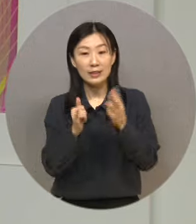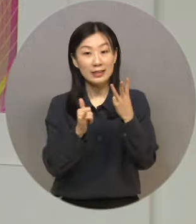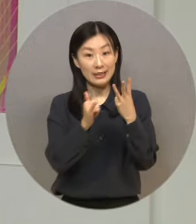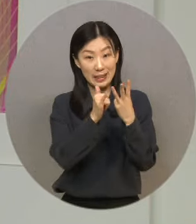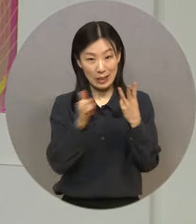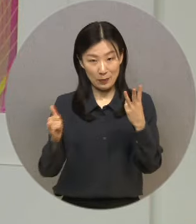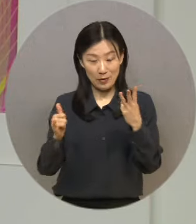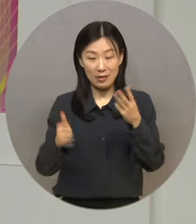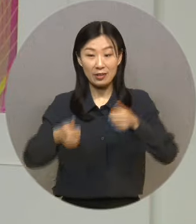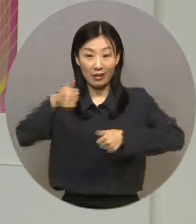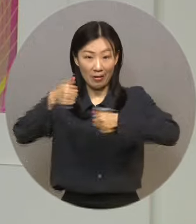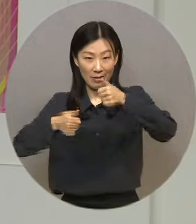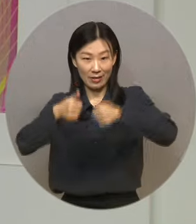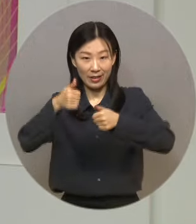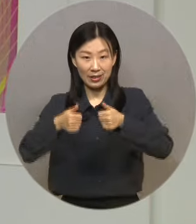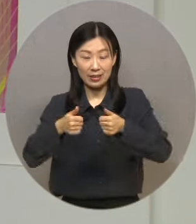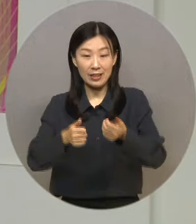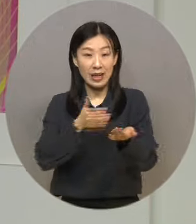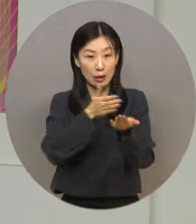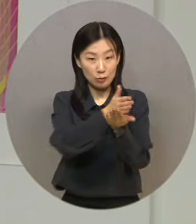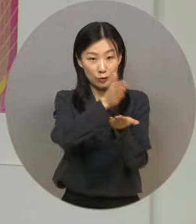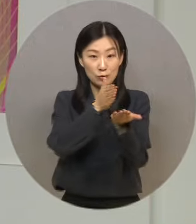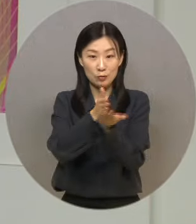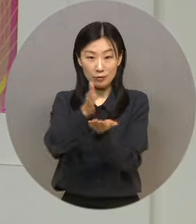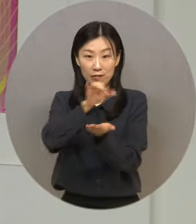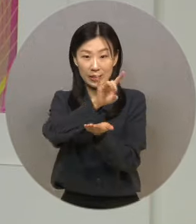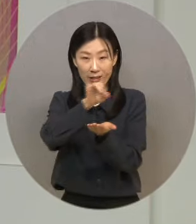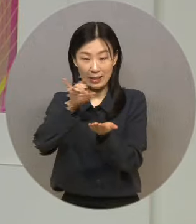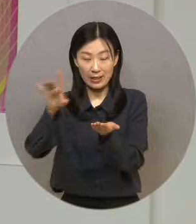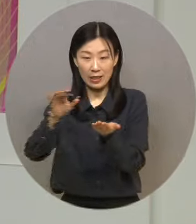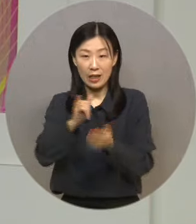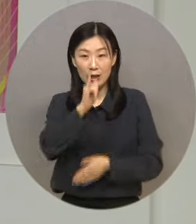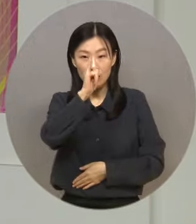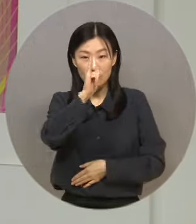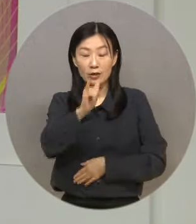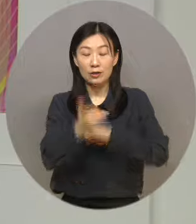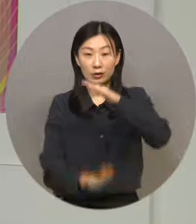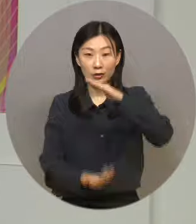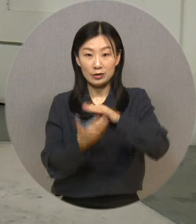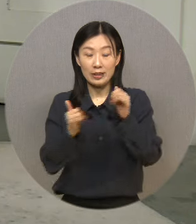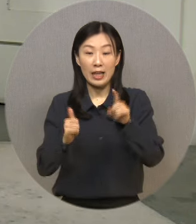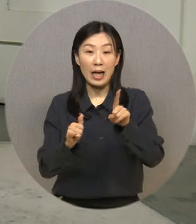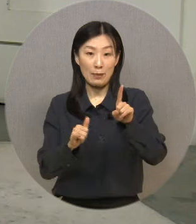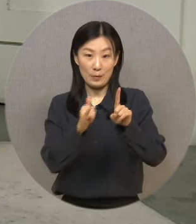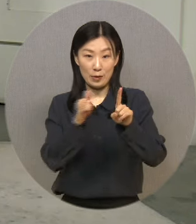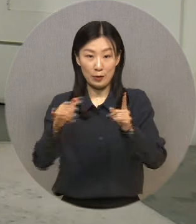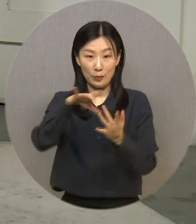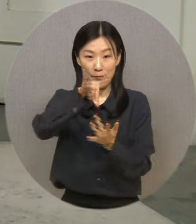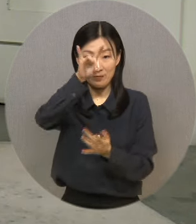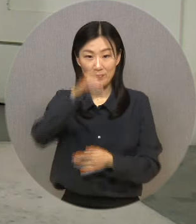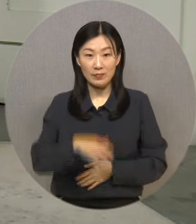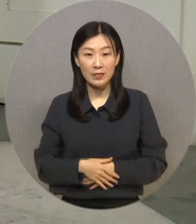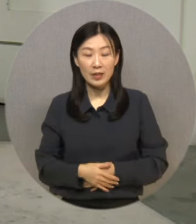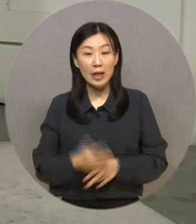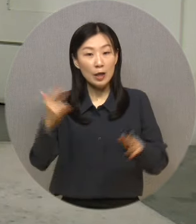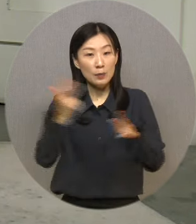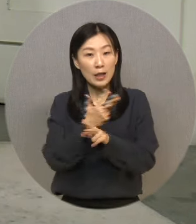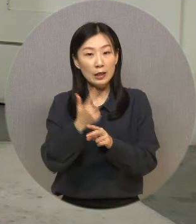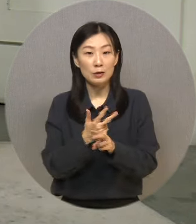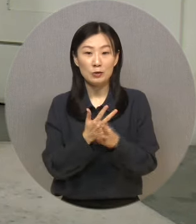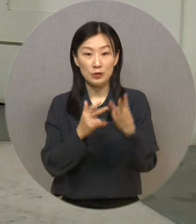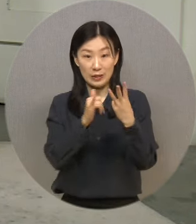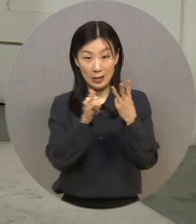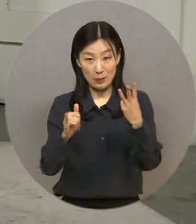이렇게 경연을 벌여 각 부문별로 우승자 한 분을 뽑습니다. 매주 세 분의 우승자가 나왔고 그간